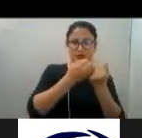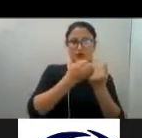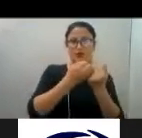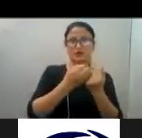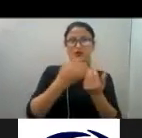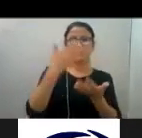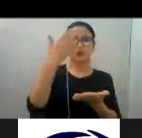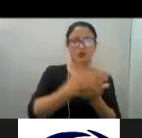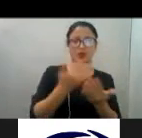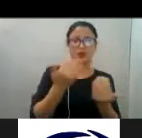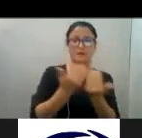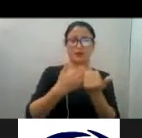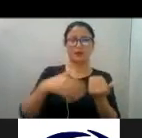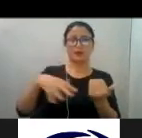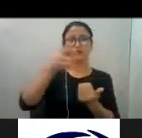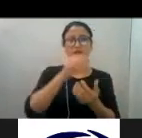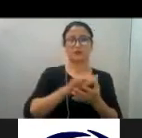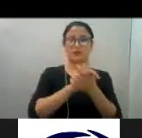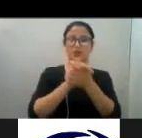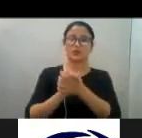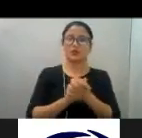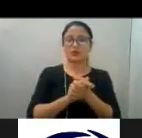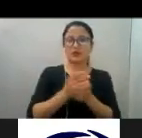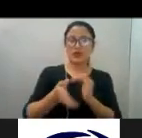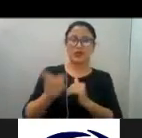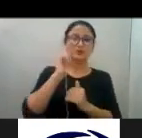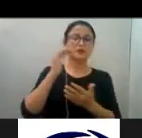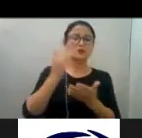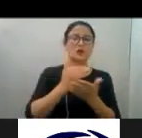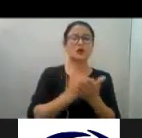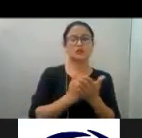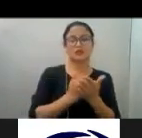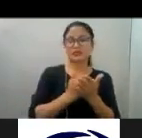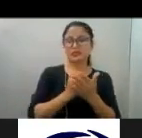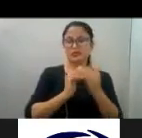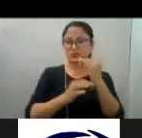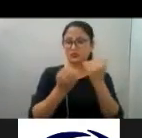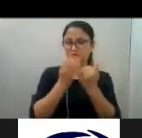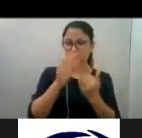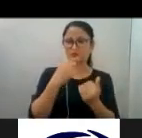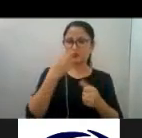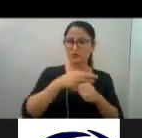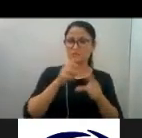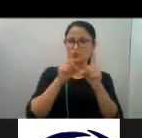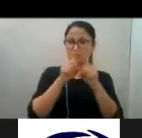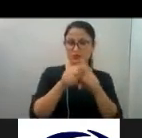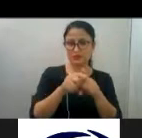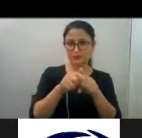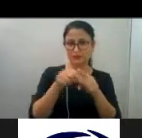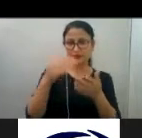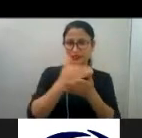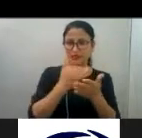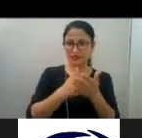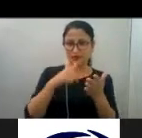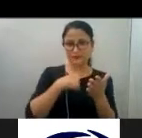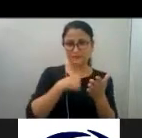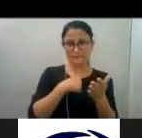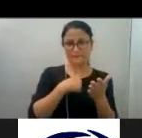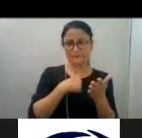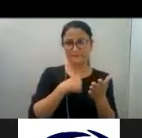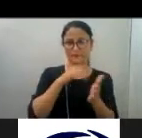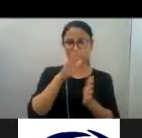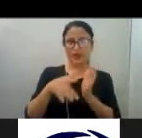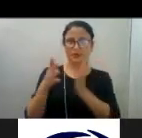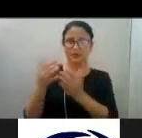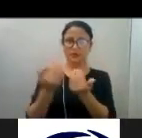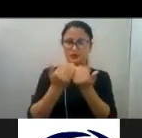लागि हामी सबैको सहकार्य चाहिँ आउँदा दिनमा कसरी अगाडि बढाउन सकिन्छ भन्ने उद्देश्यका साथ यो कार्यक्रम हामीले आयोजना गर्न